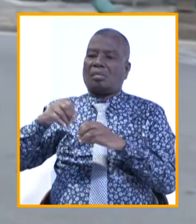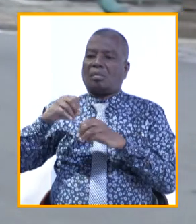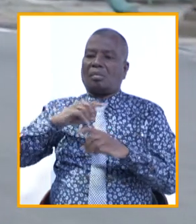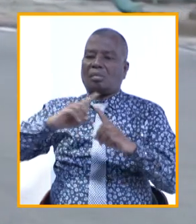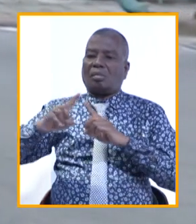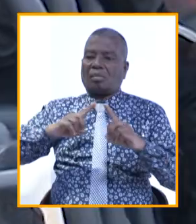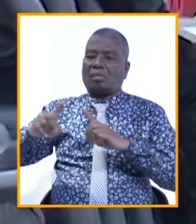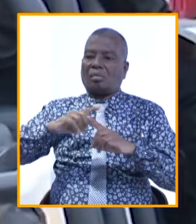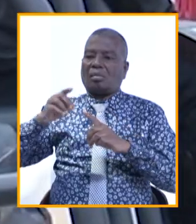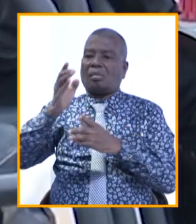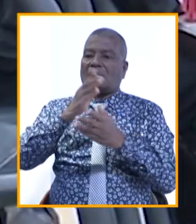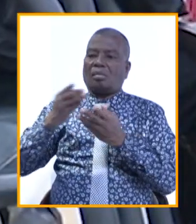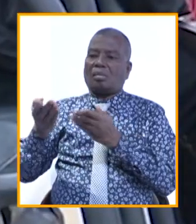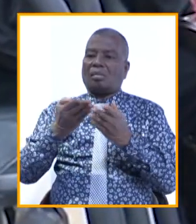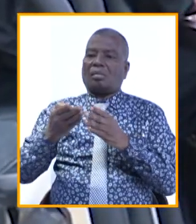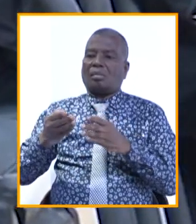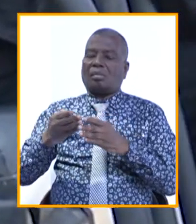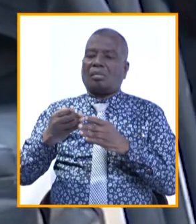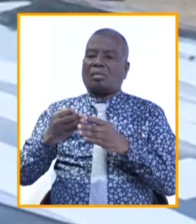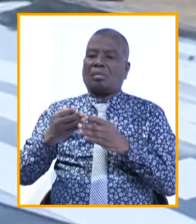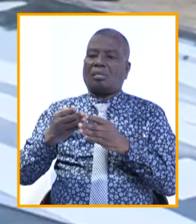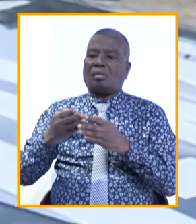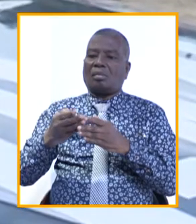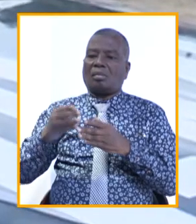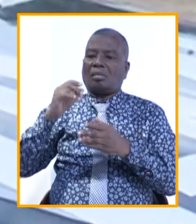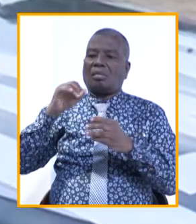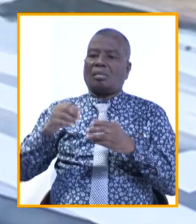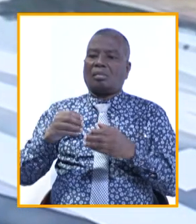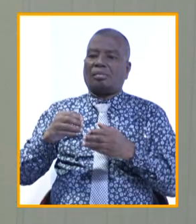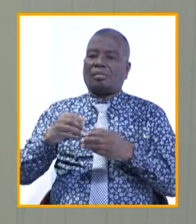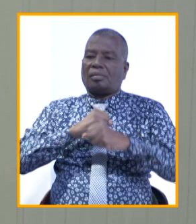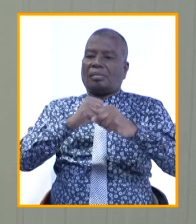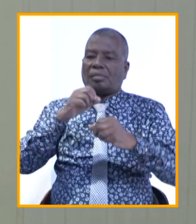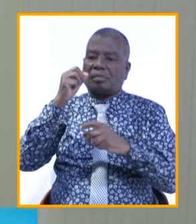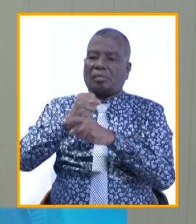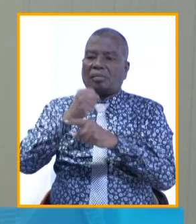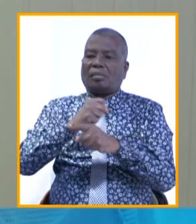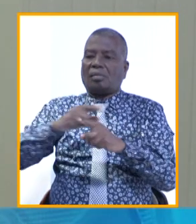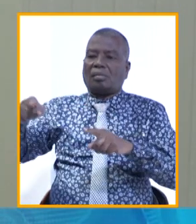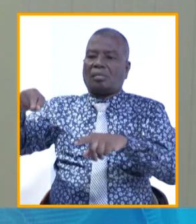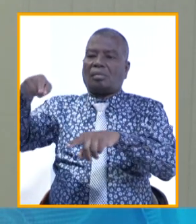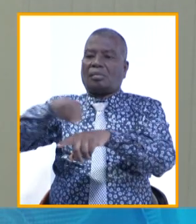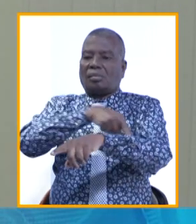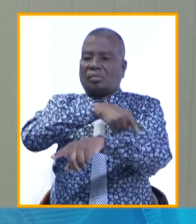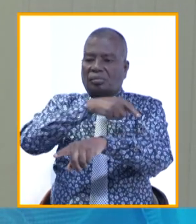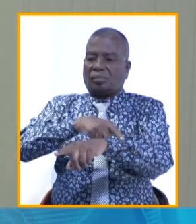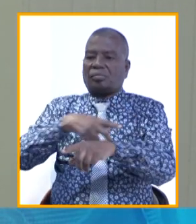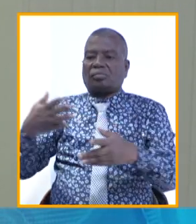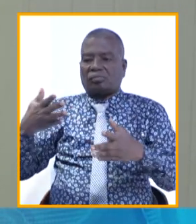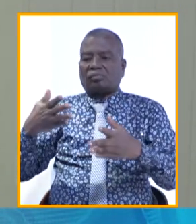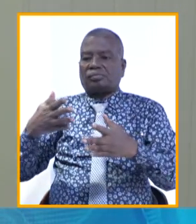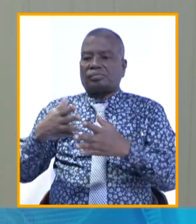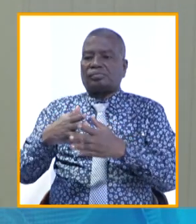parler n'importe quelle scène de crime. La sécurité, c'est un travail de longue haleine. On était en vacances, il y a un dispositif